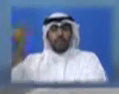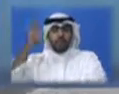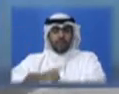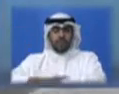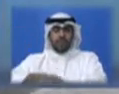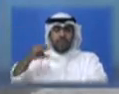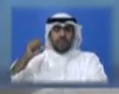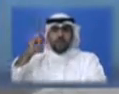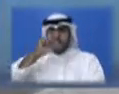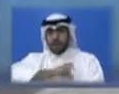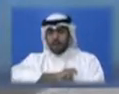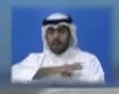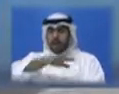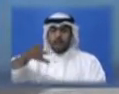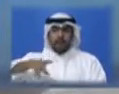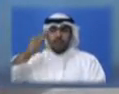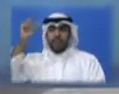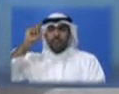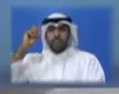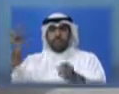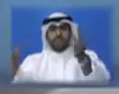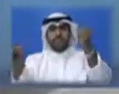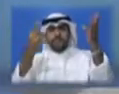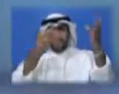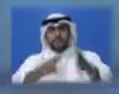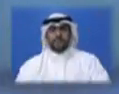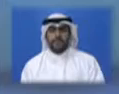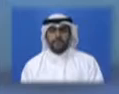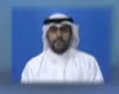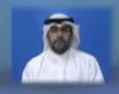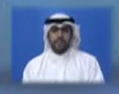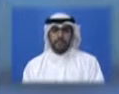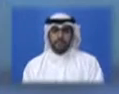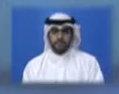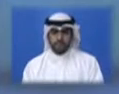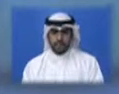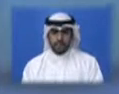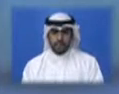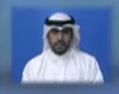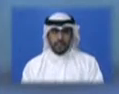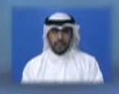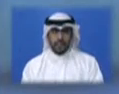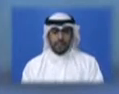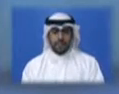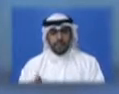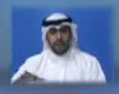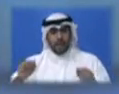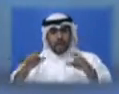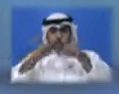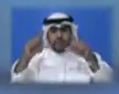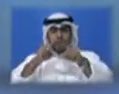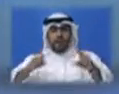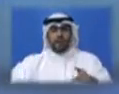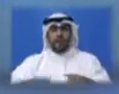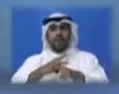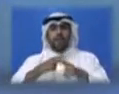وسيوارى جثمان والثرى الساعة 9 صباح غد. إنا لله وإنا إليه راجعون. أيها السيدات والسادة، انتهت نشرة